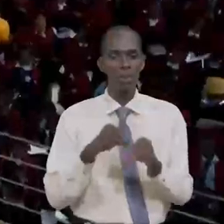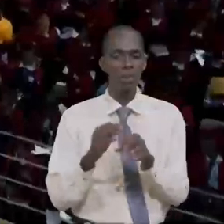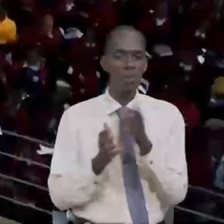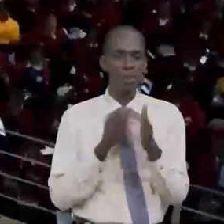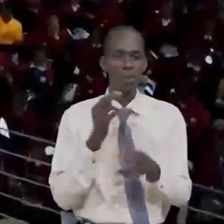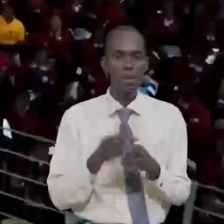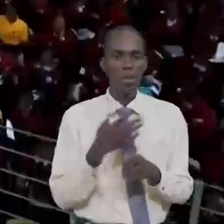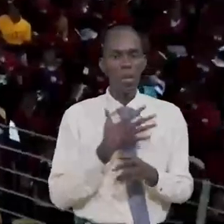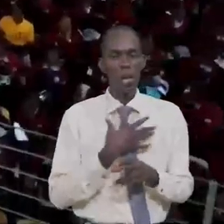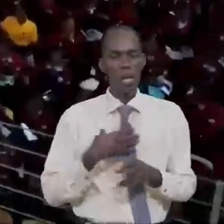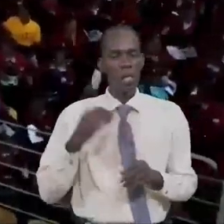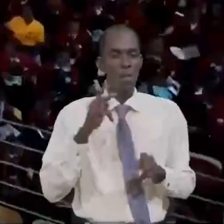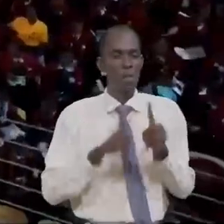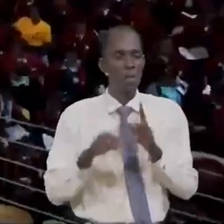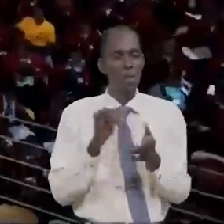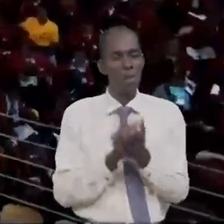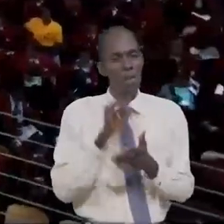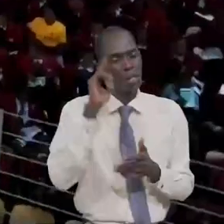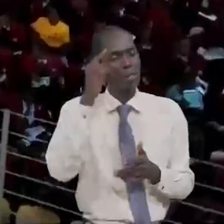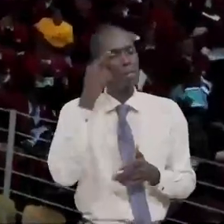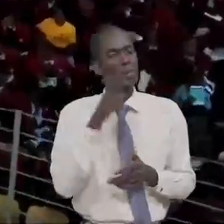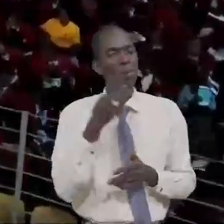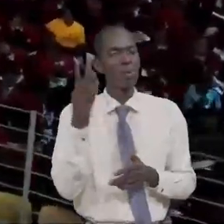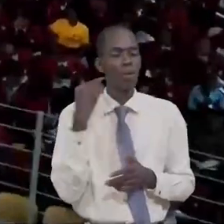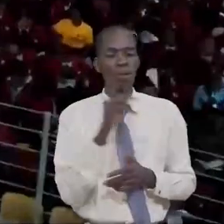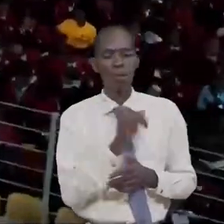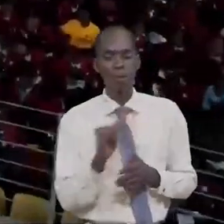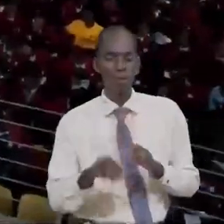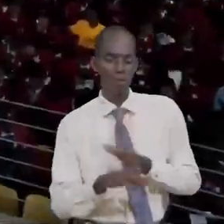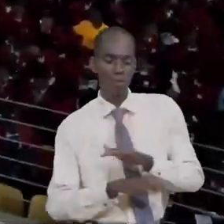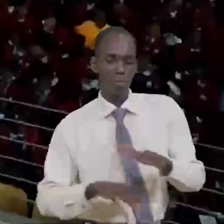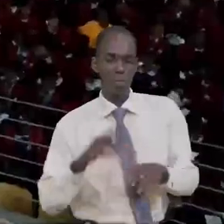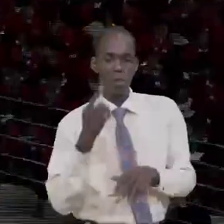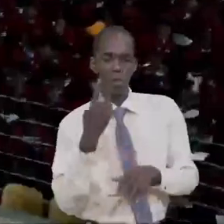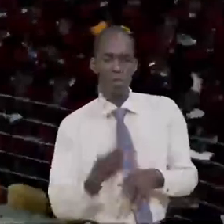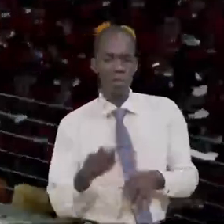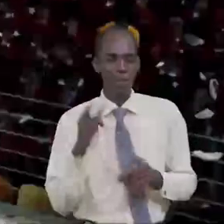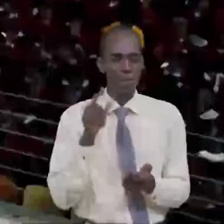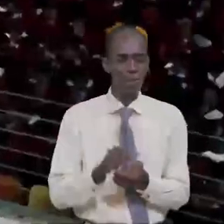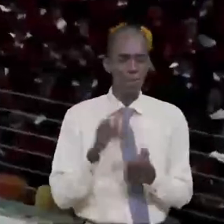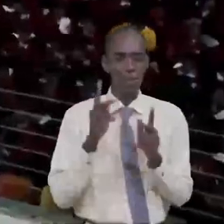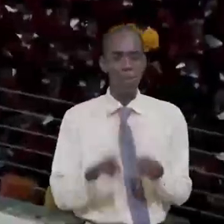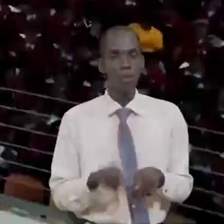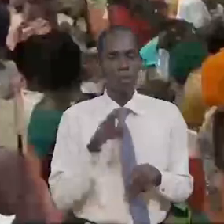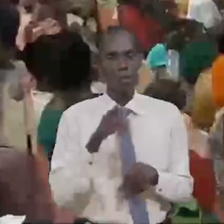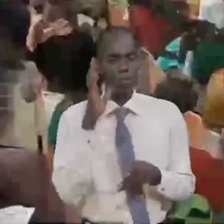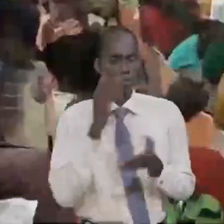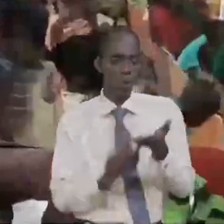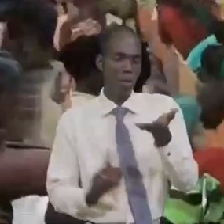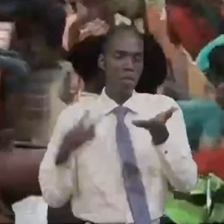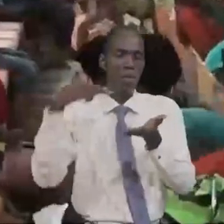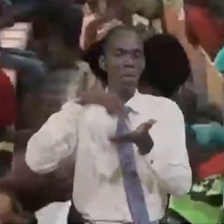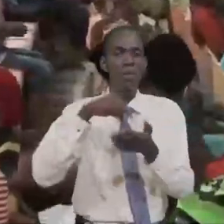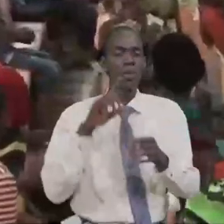qu'il était médiocre et qu'il va être toujours médiocre qui va te lever la puissance